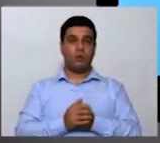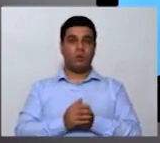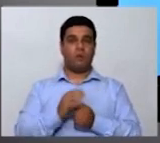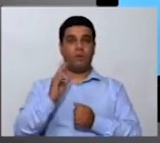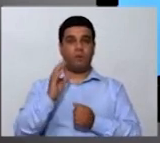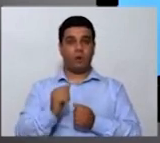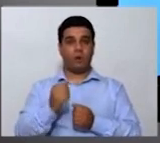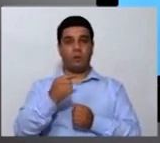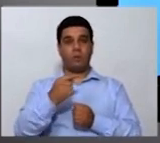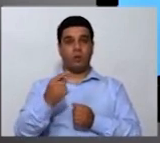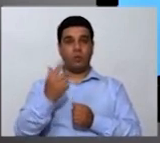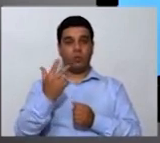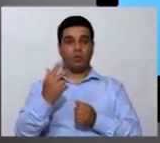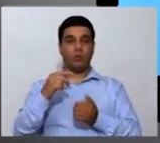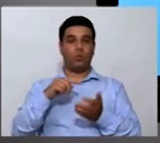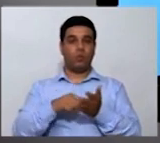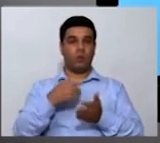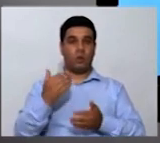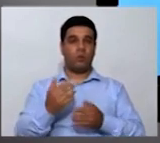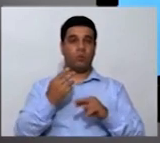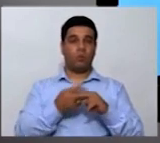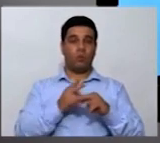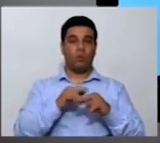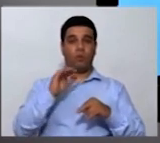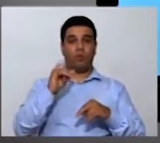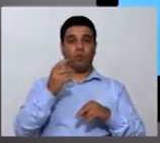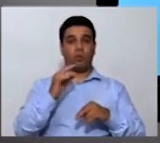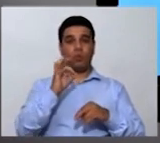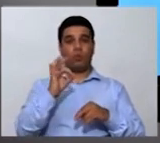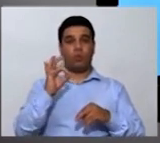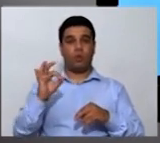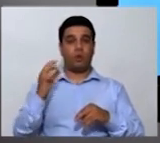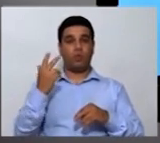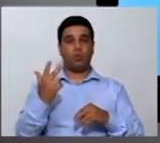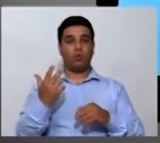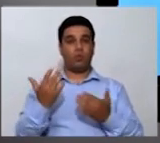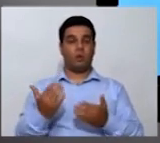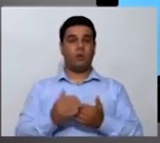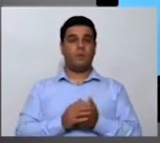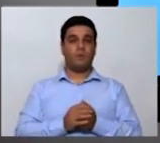va -3 nuqtalarimiz. Demak, funksiyaning nullari 3ta ekan.